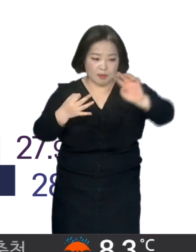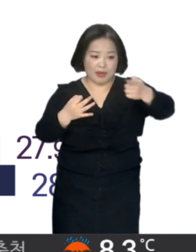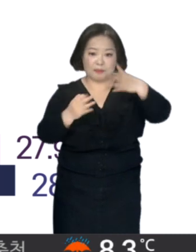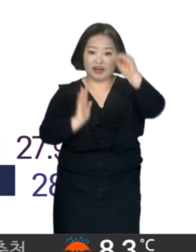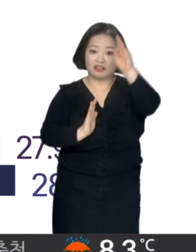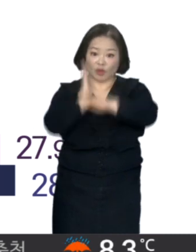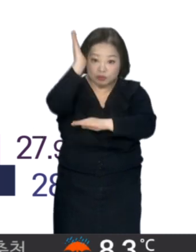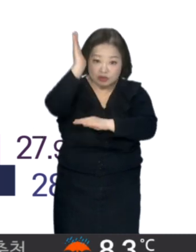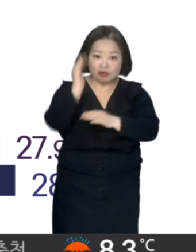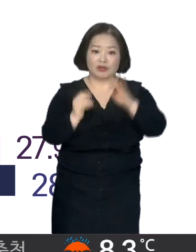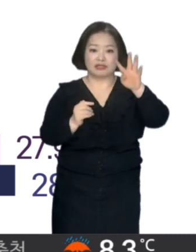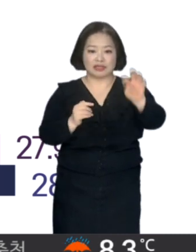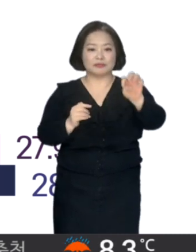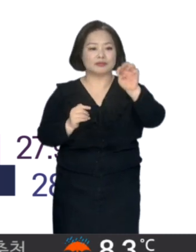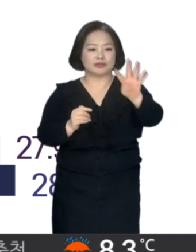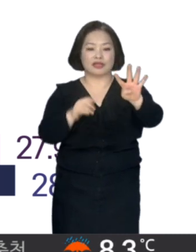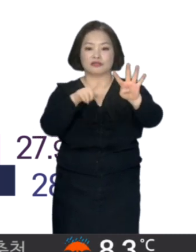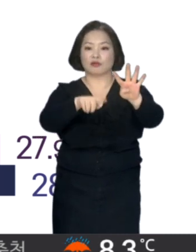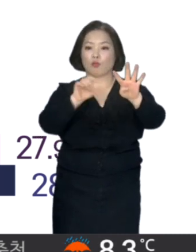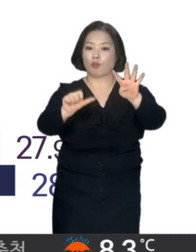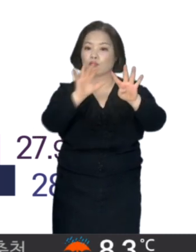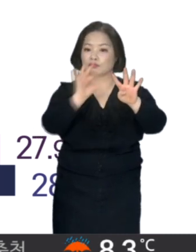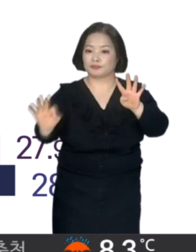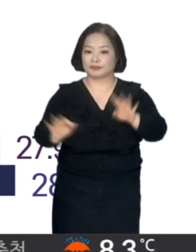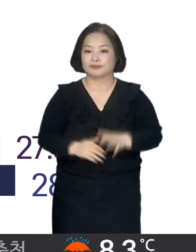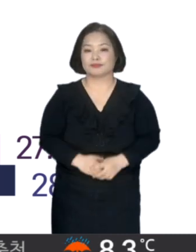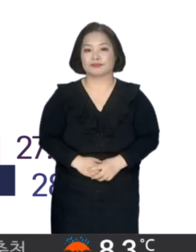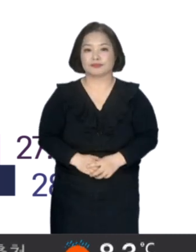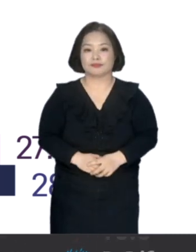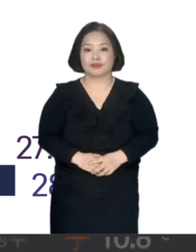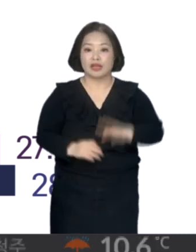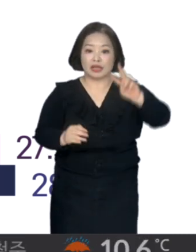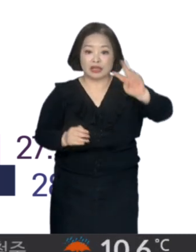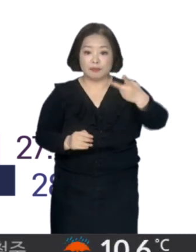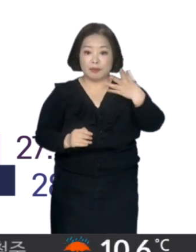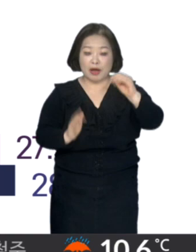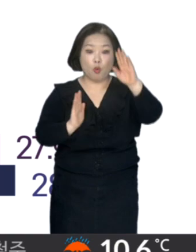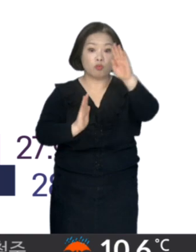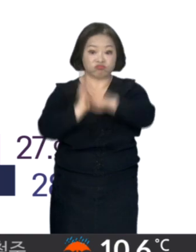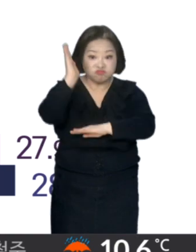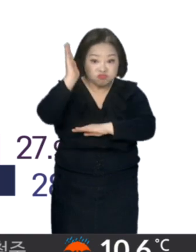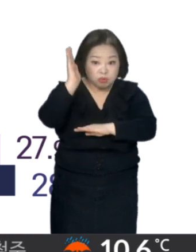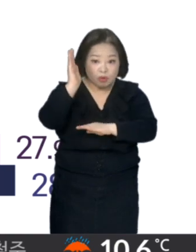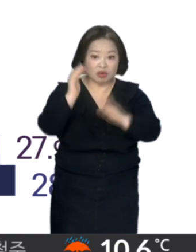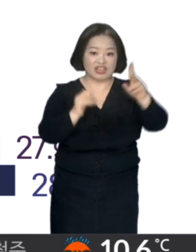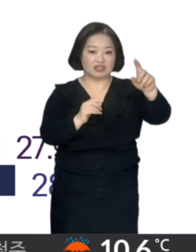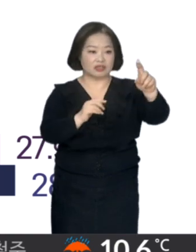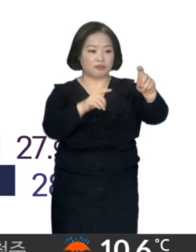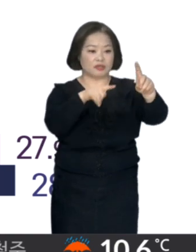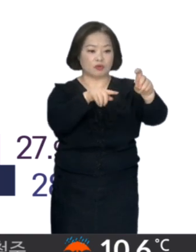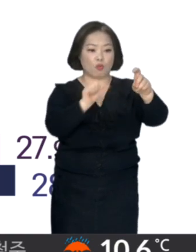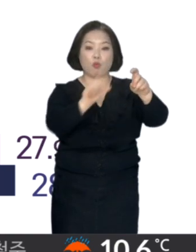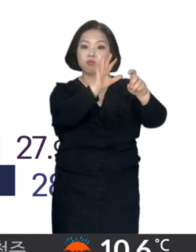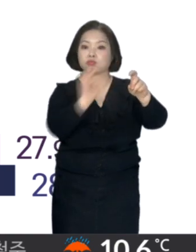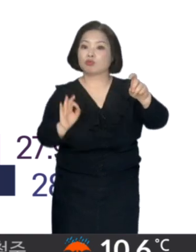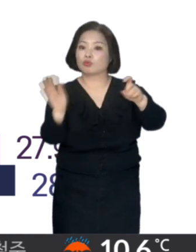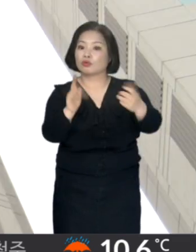넘는 거래는 34.5% 차지했습니다 200만 원 넘는 월세도 11.2%